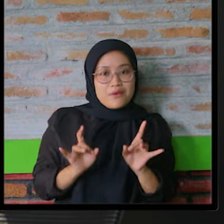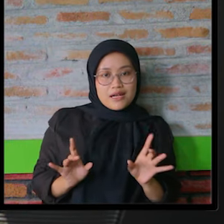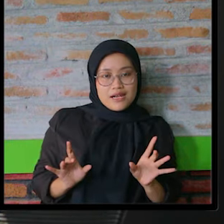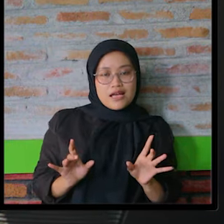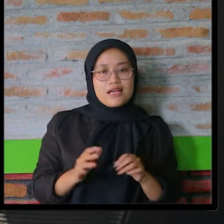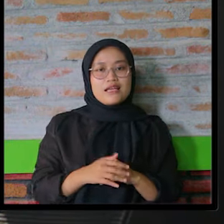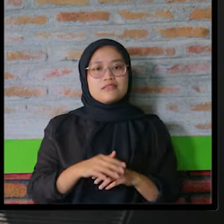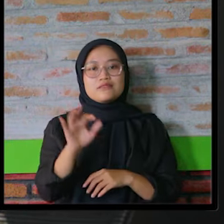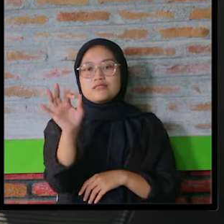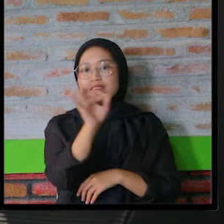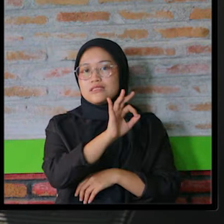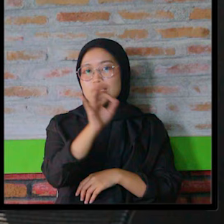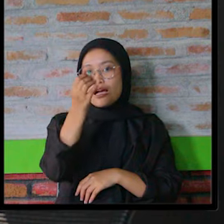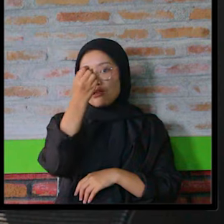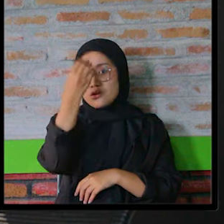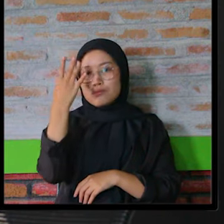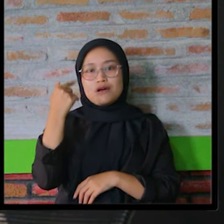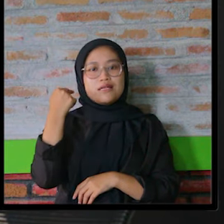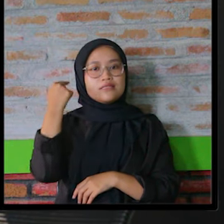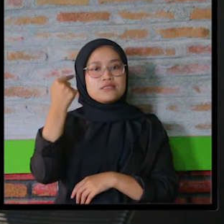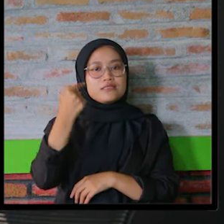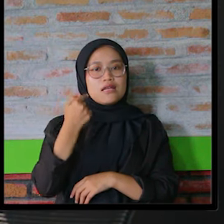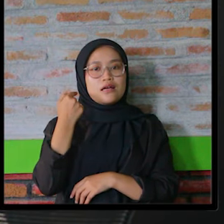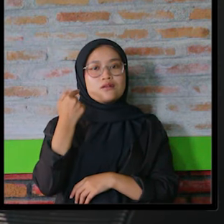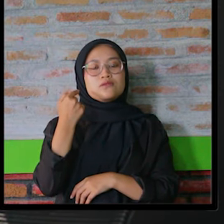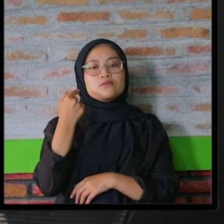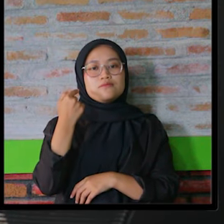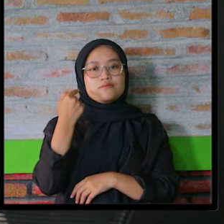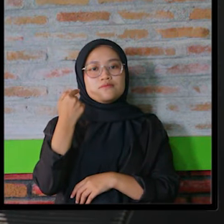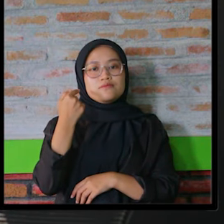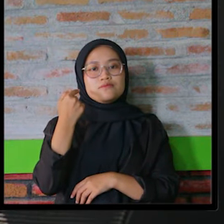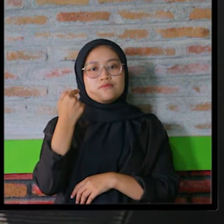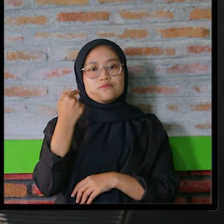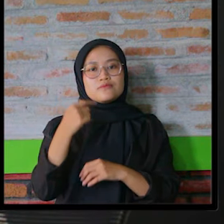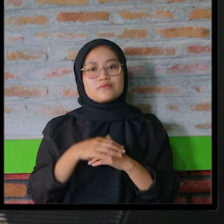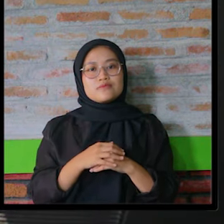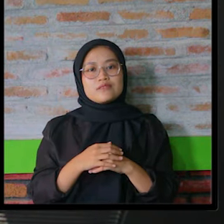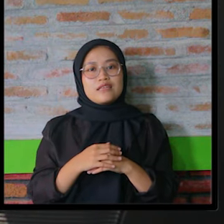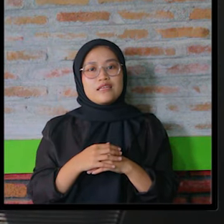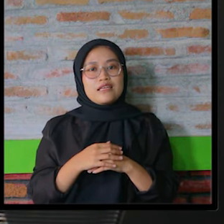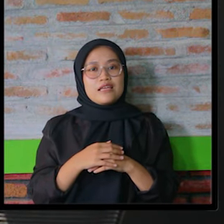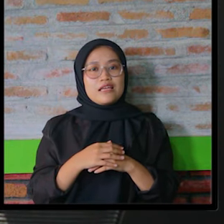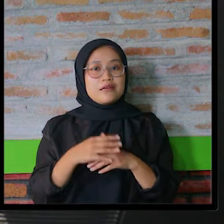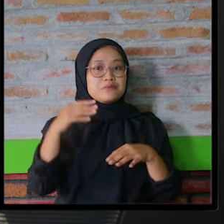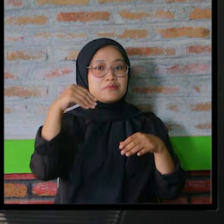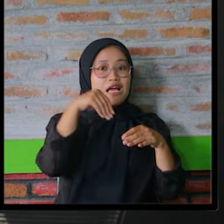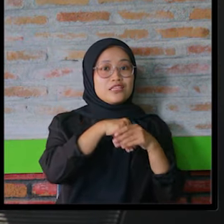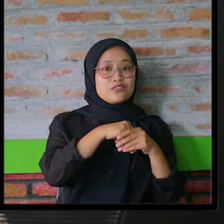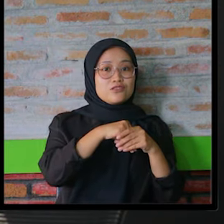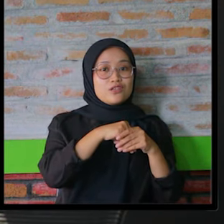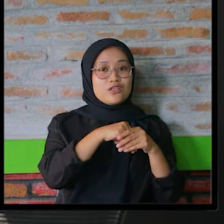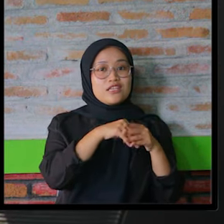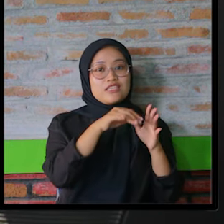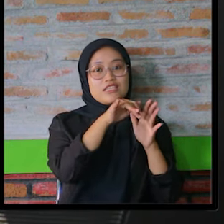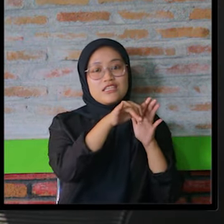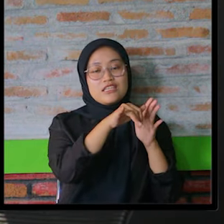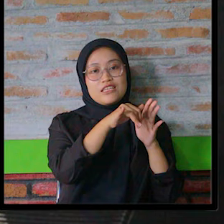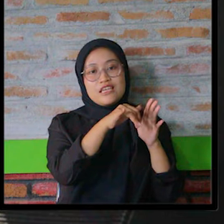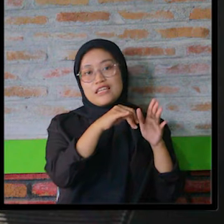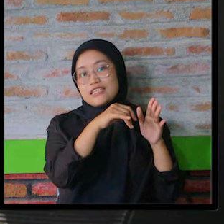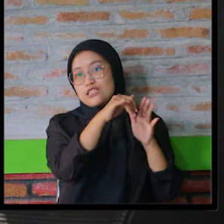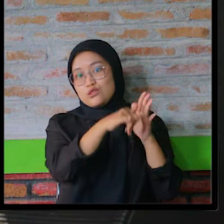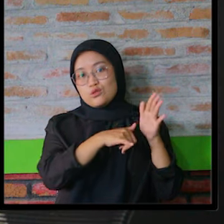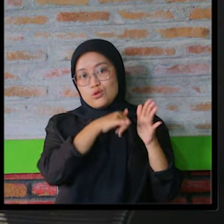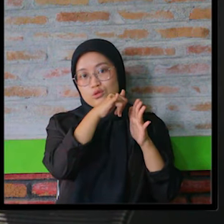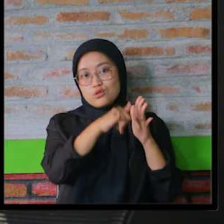lupa untuk selalu eh tune in ya di channel-nya Solider TV dan